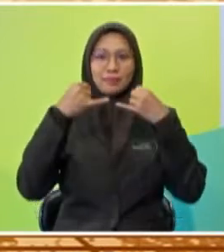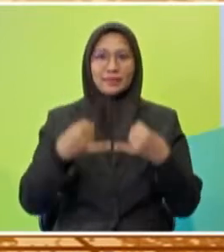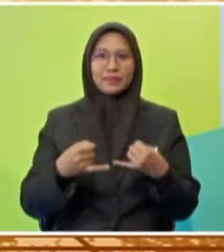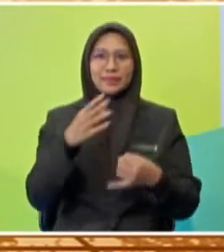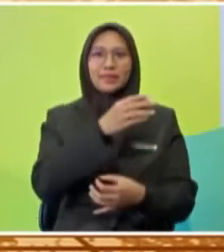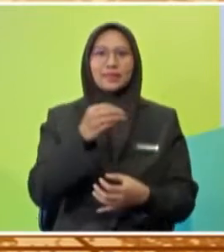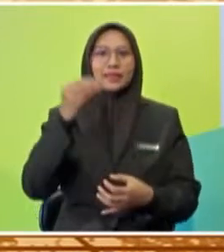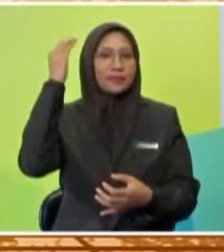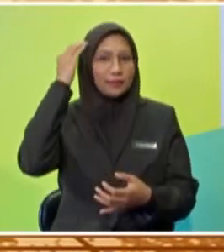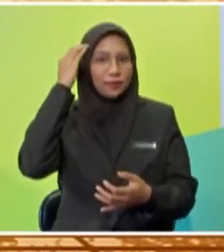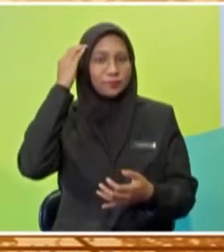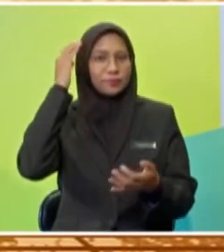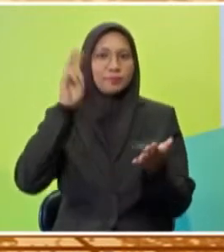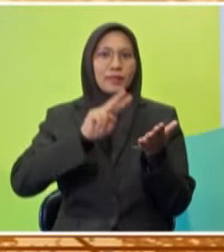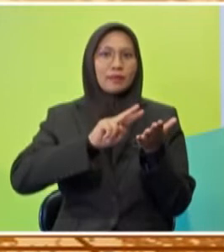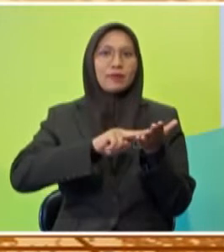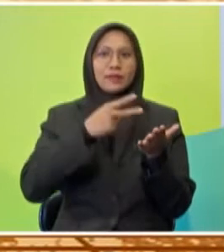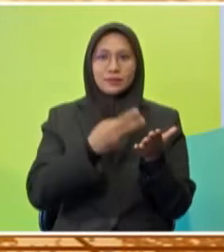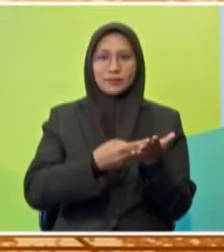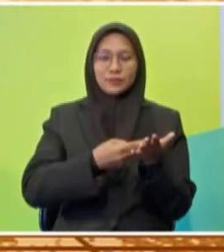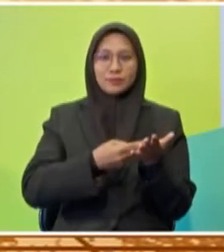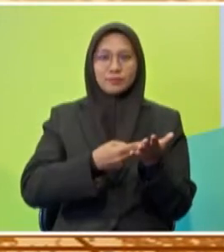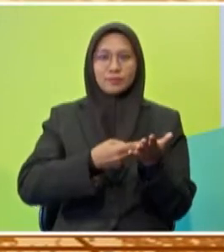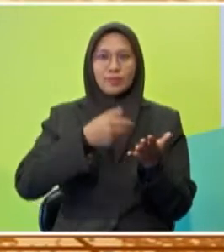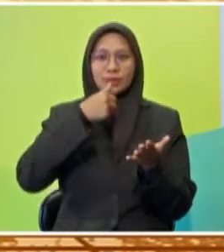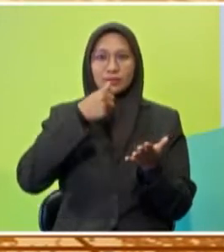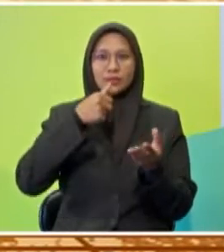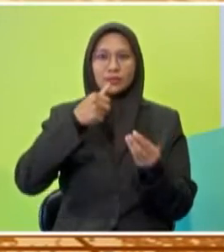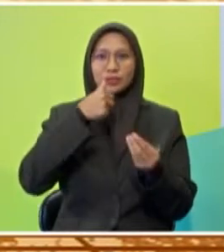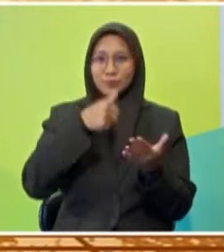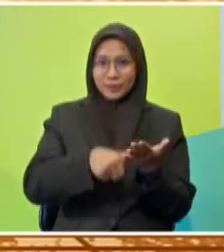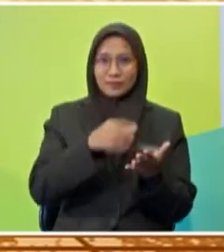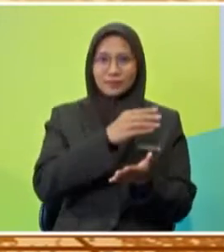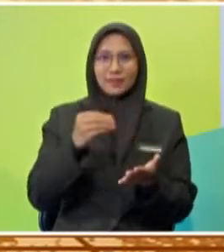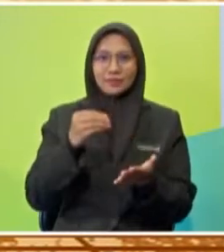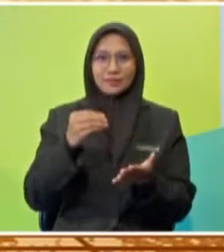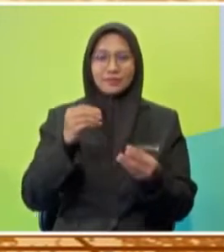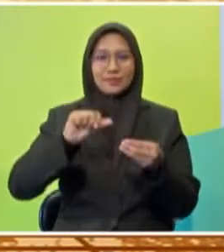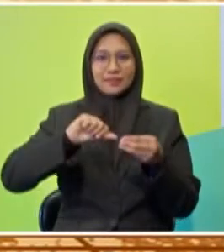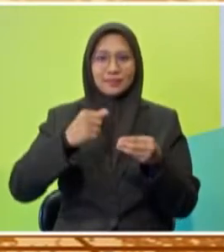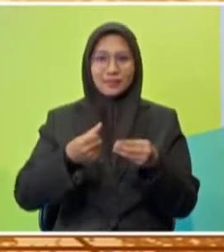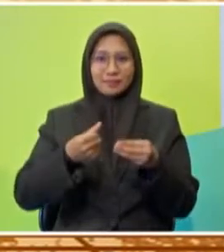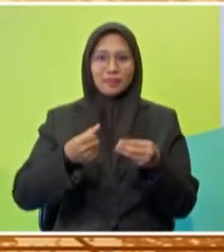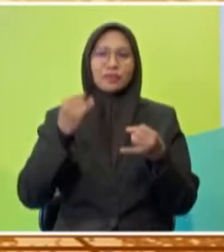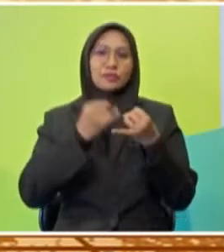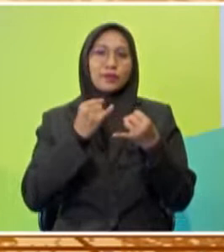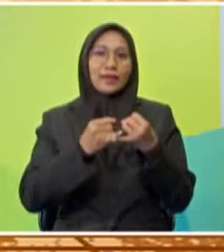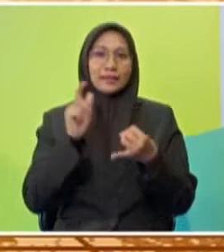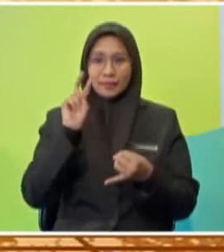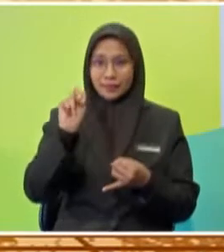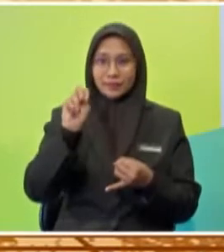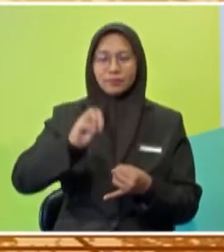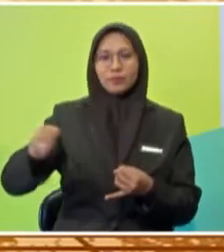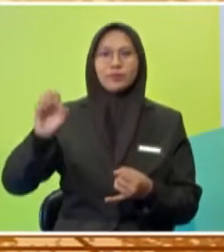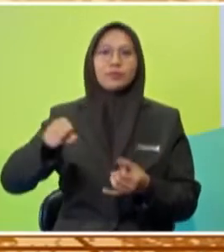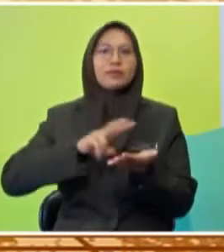dan tersirat. Untuk itu, hasil pembelajaran pada hari ini, cikgu harapkan nanti di akhirnya murid-murid akan dapat membaca surat kiriman